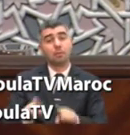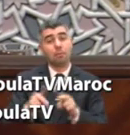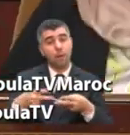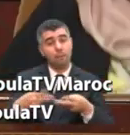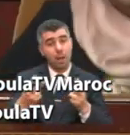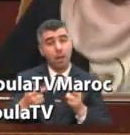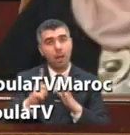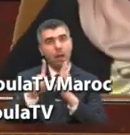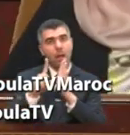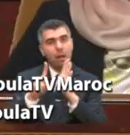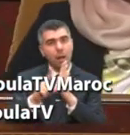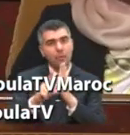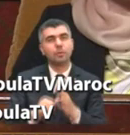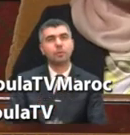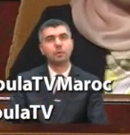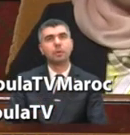القانون الإطار